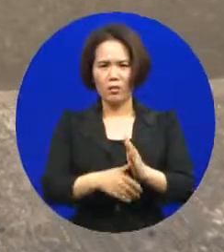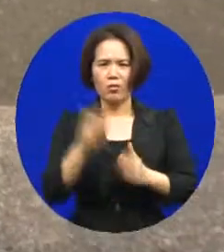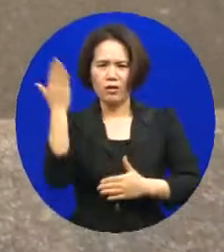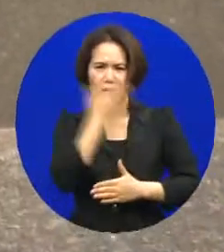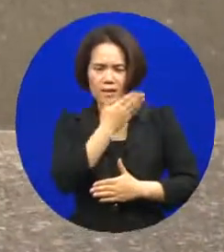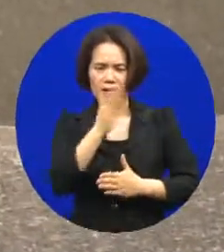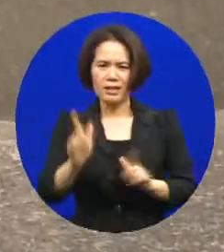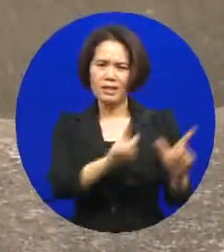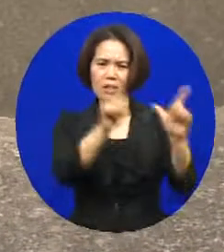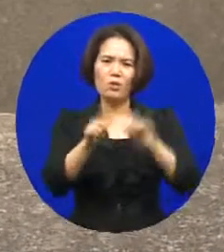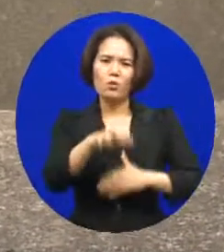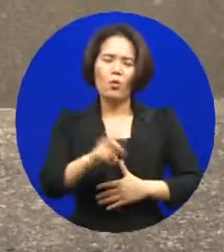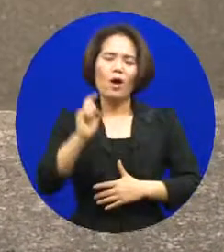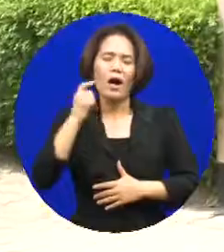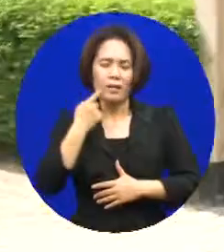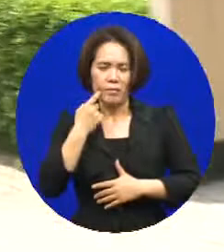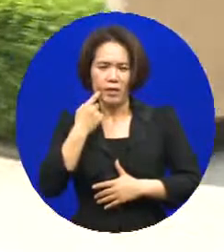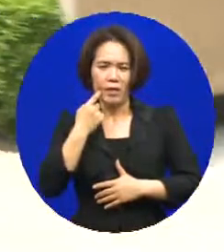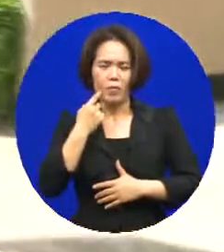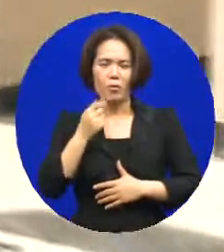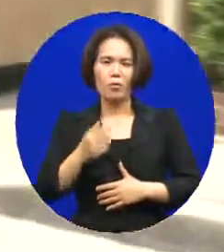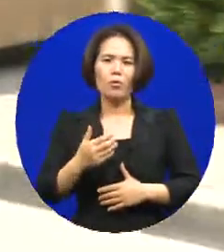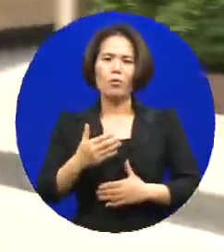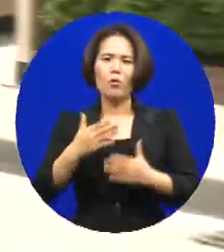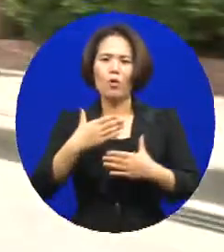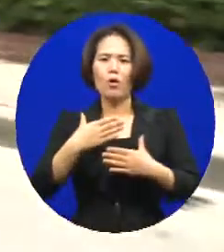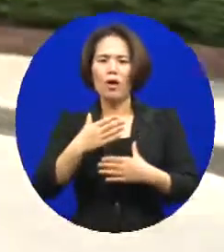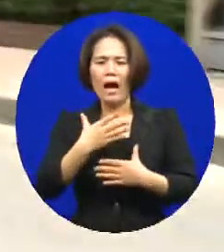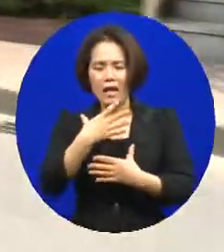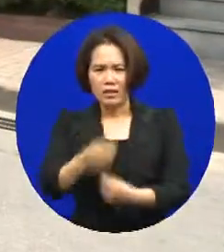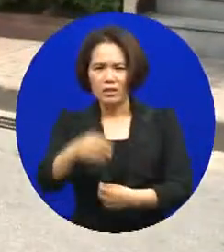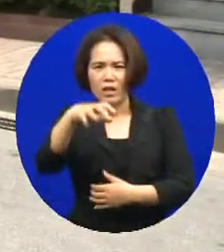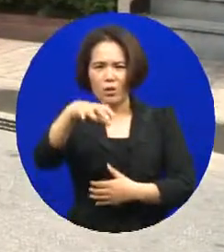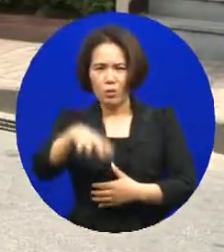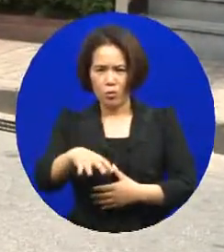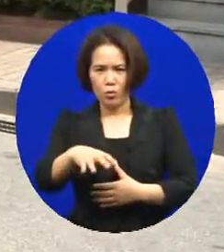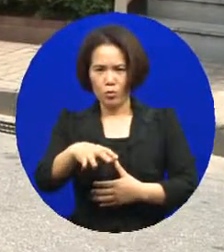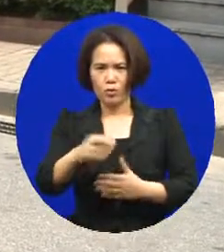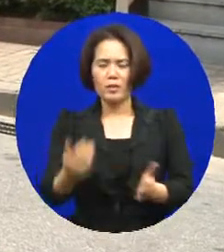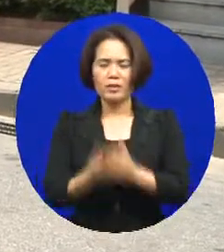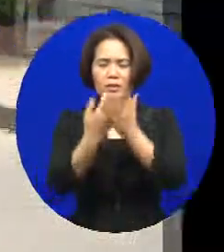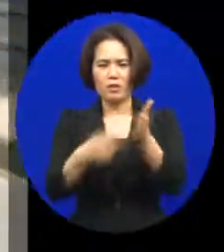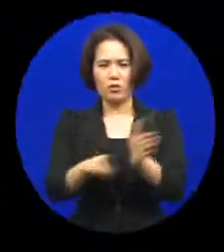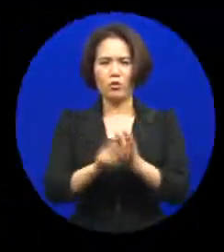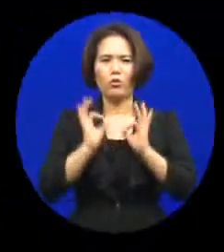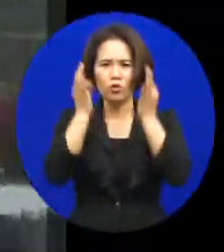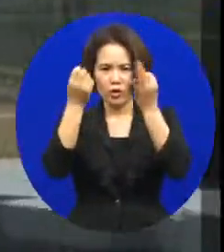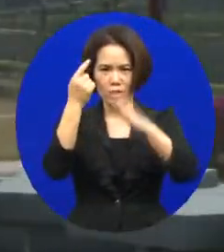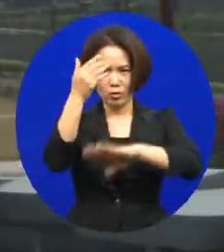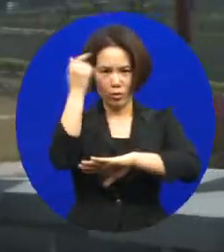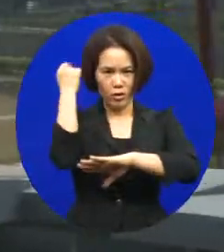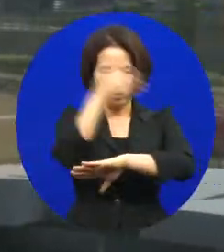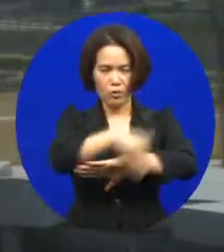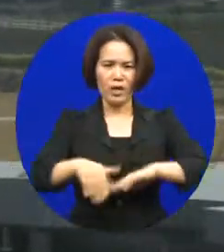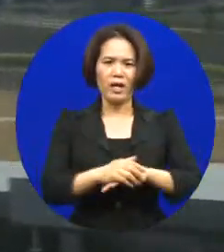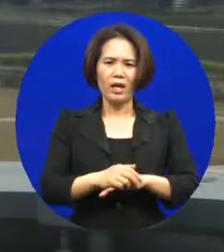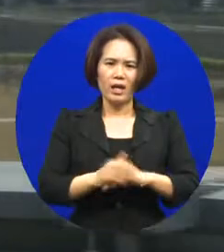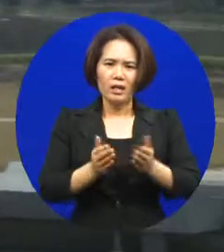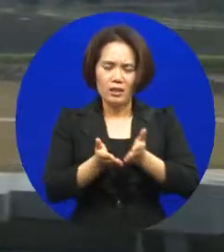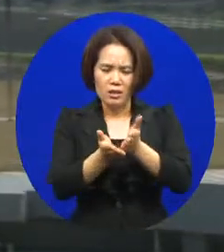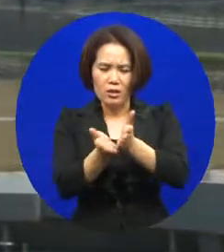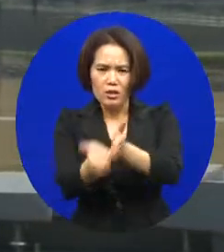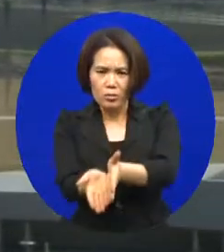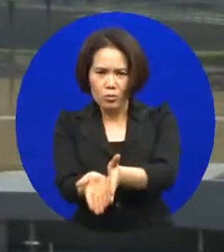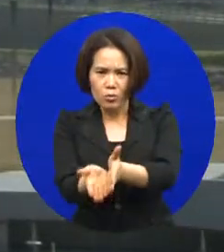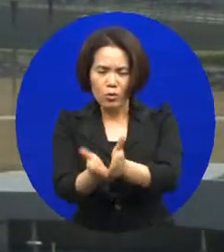쾌적한 주거 환경과 아름답고 안전한 주거단지 조성을 위해 더욱 노력하겠다고 밝혔습니다. 용인시는 세월호